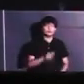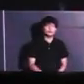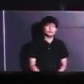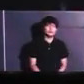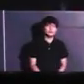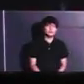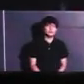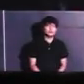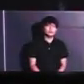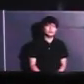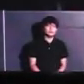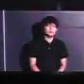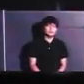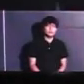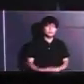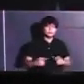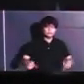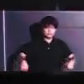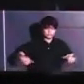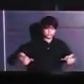sigaw. Yato ko!